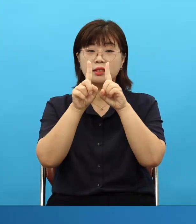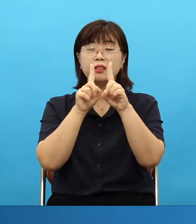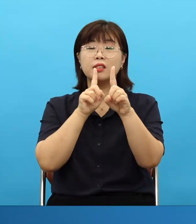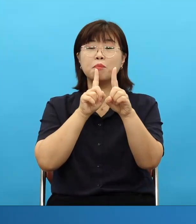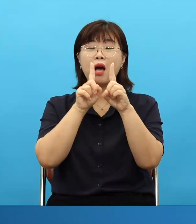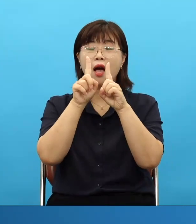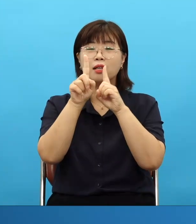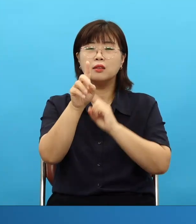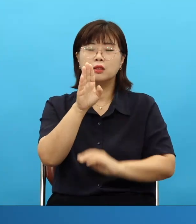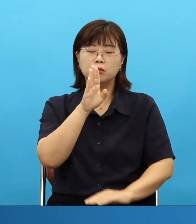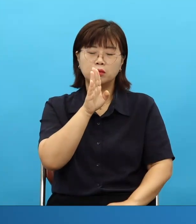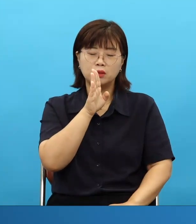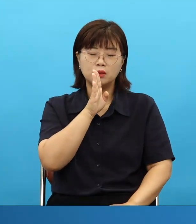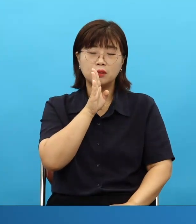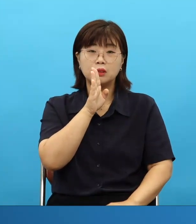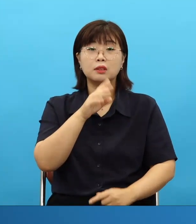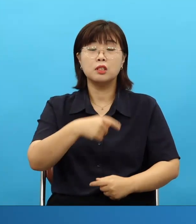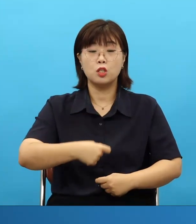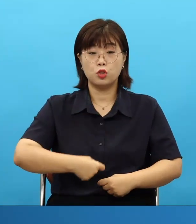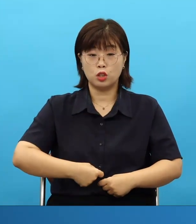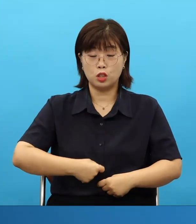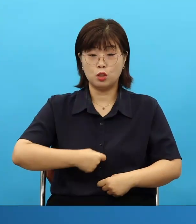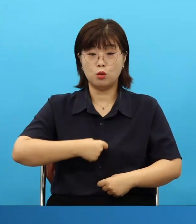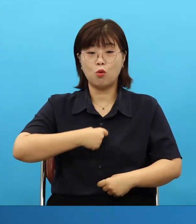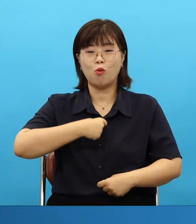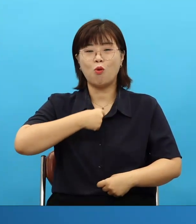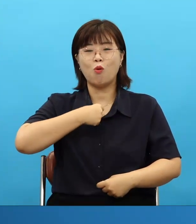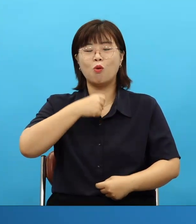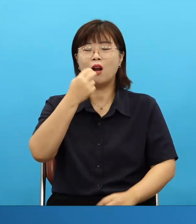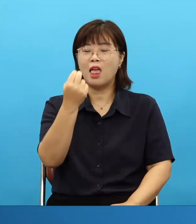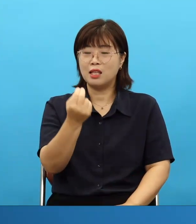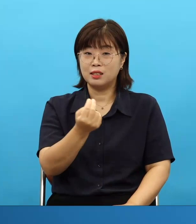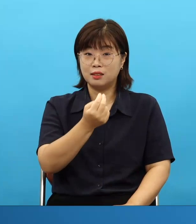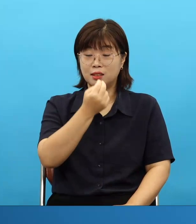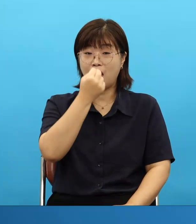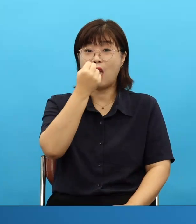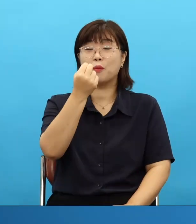귀한 그 말씀 진실로